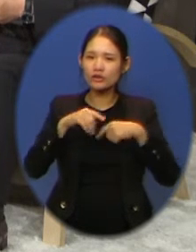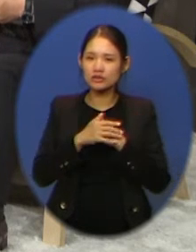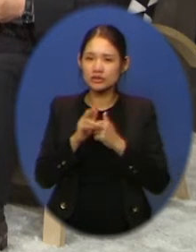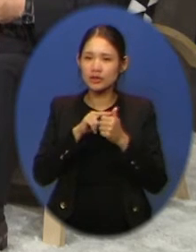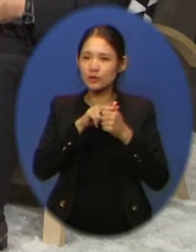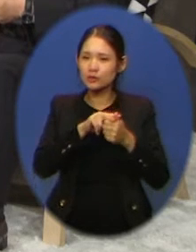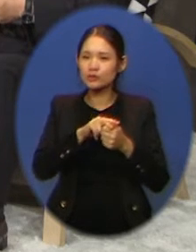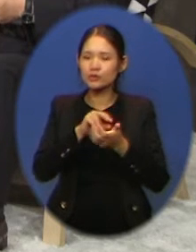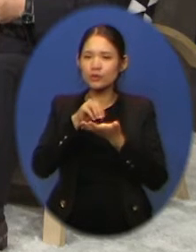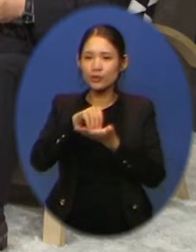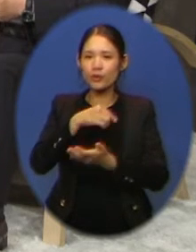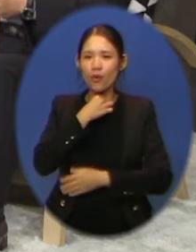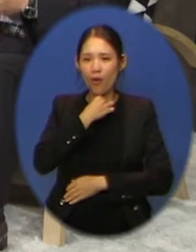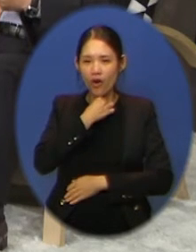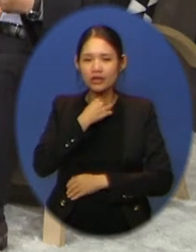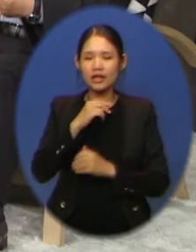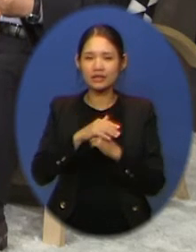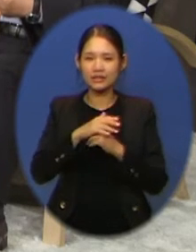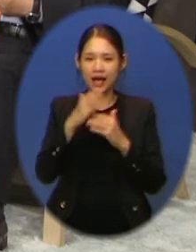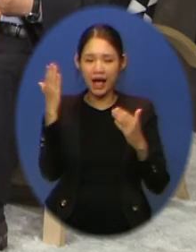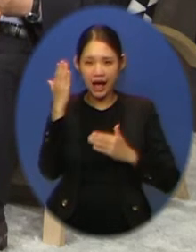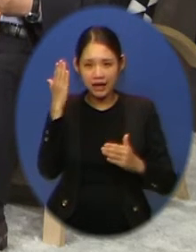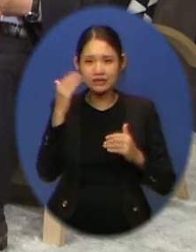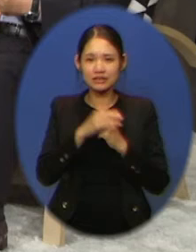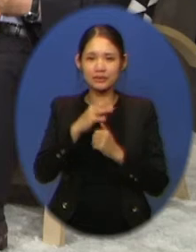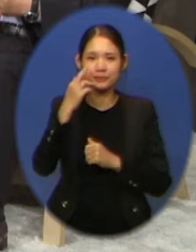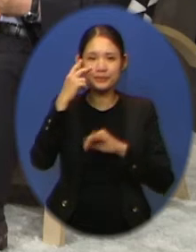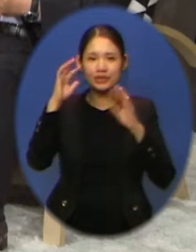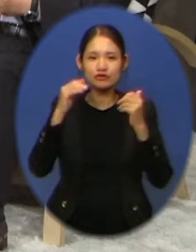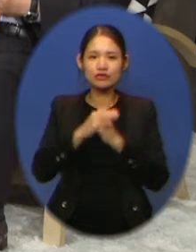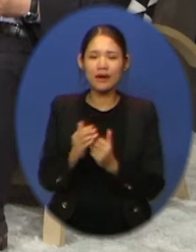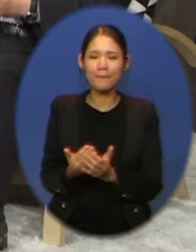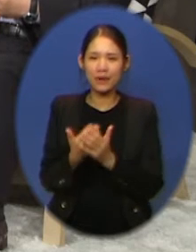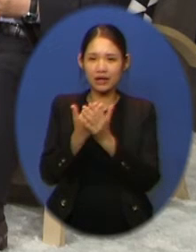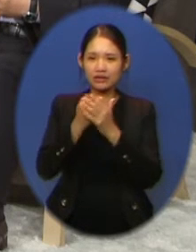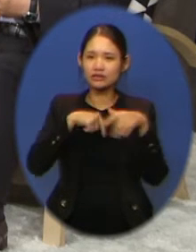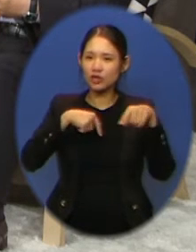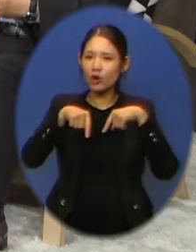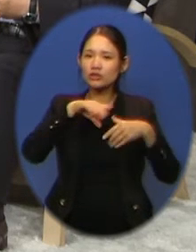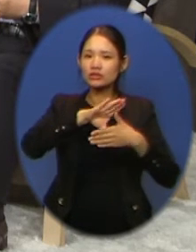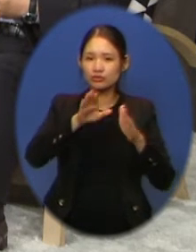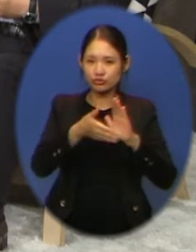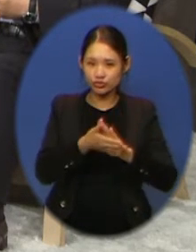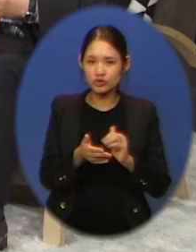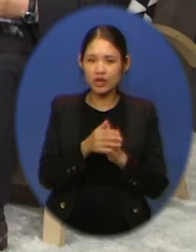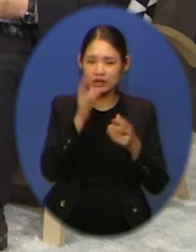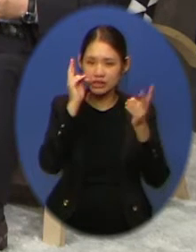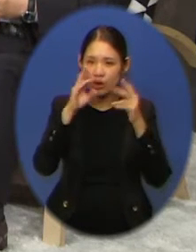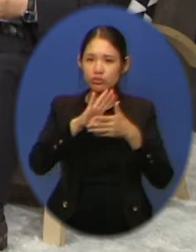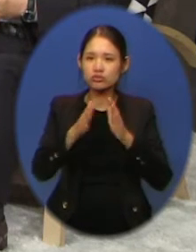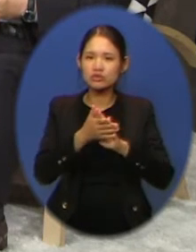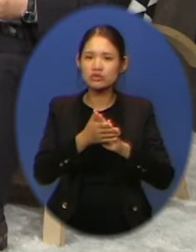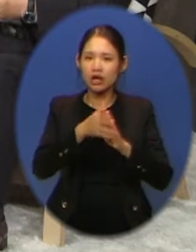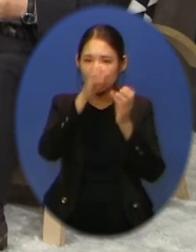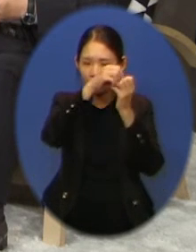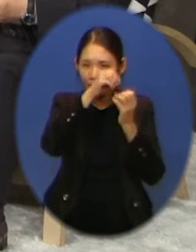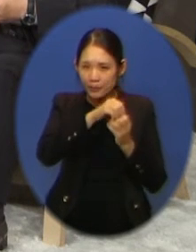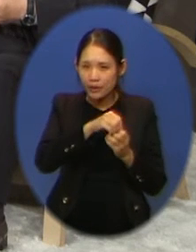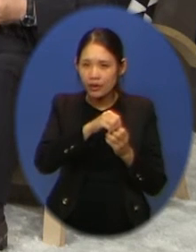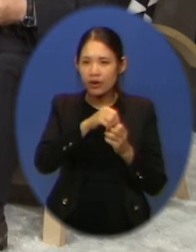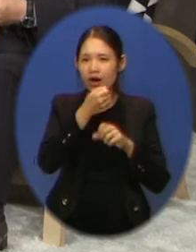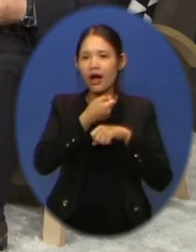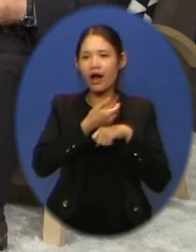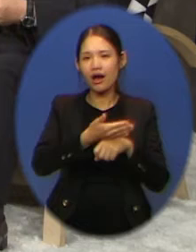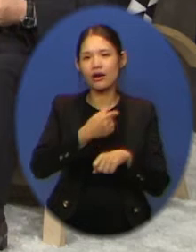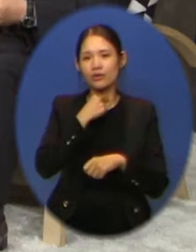후보생들이나 기업 후보생들 미국의 좀 발전된 정치 문화라든가 기업 문화를 뭐 후세들에게 알리고 싶어서 또 김창준